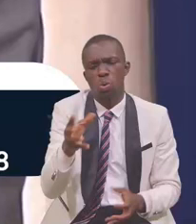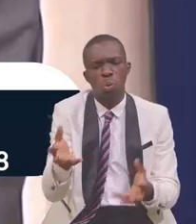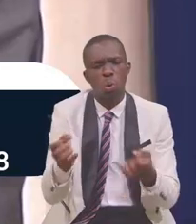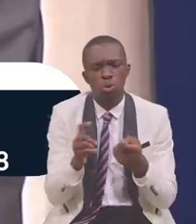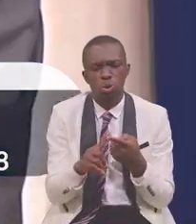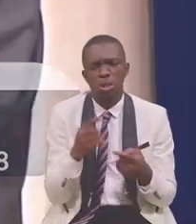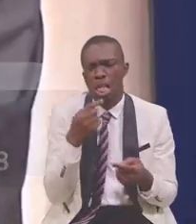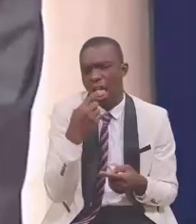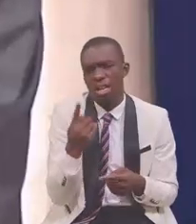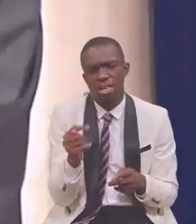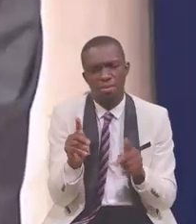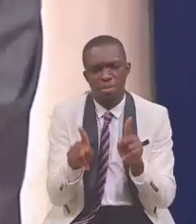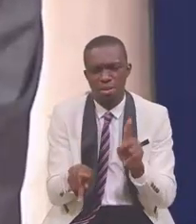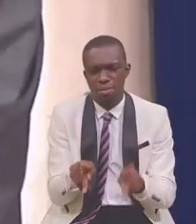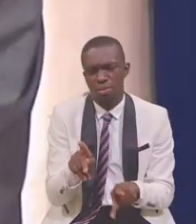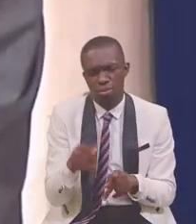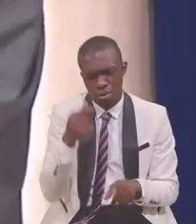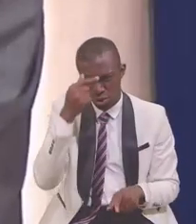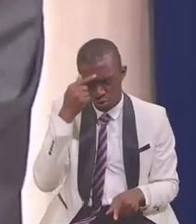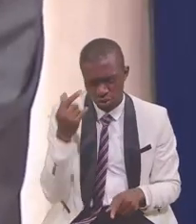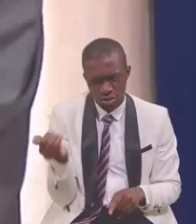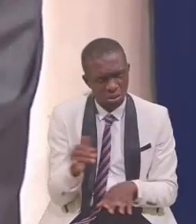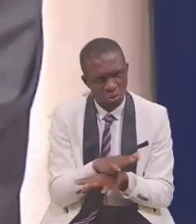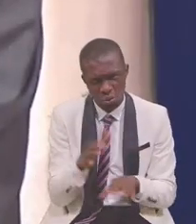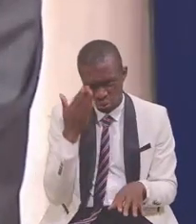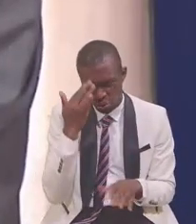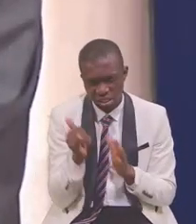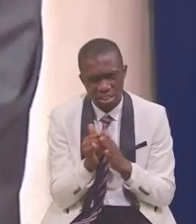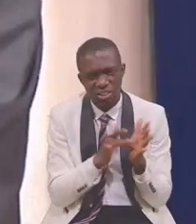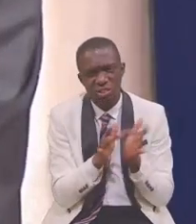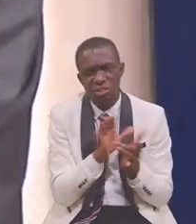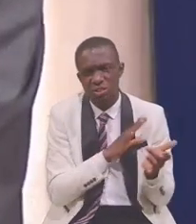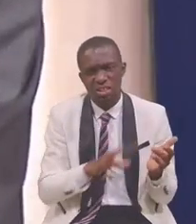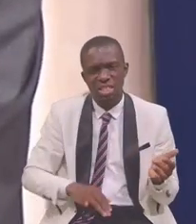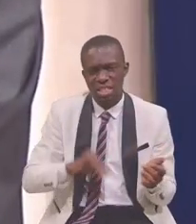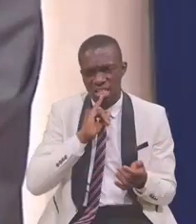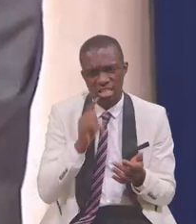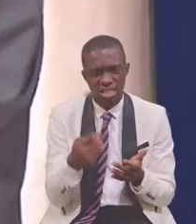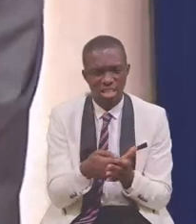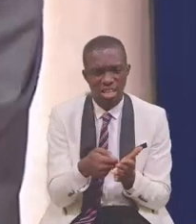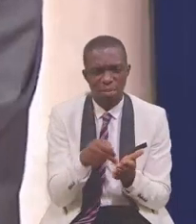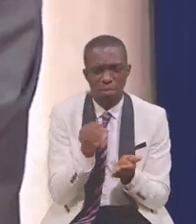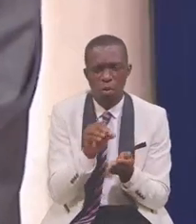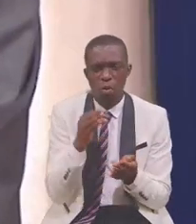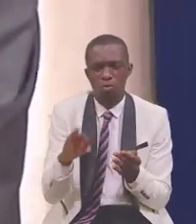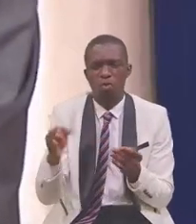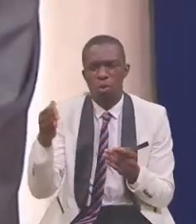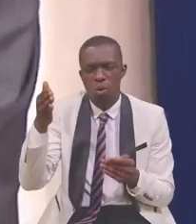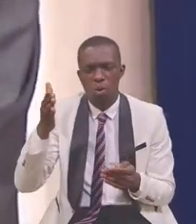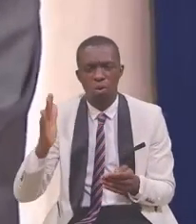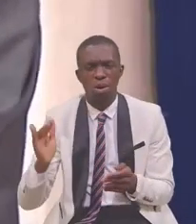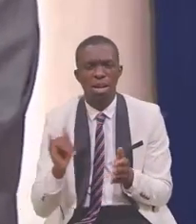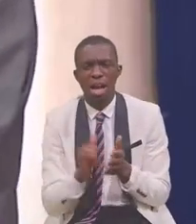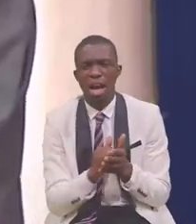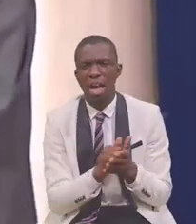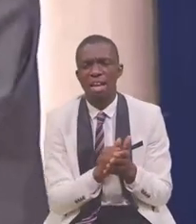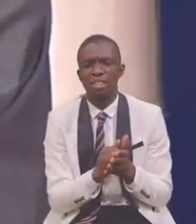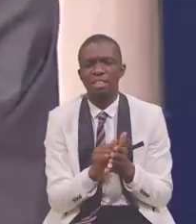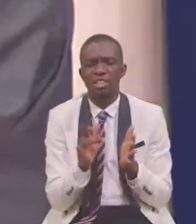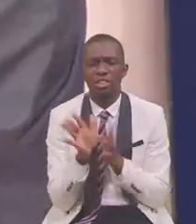qu'ils ne savent pas que Jésus est l'agneau de Dieu. Alors, il s'est déjà sacrifié. Alors, il a déjà donné sa vie pour le salut du monde